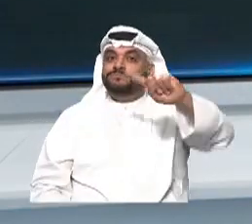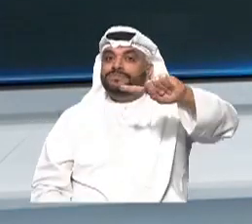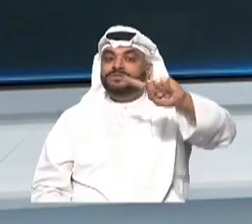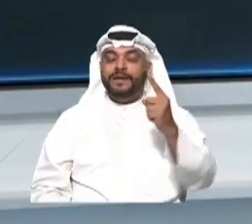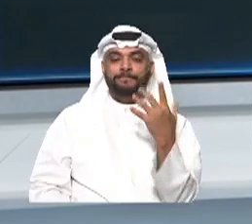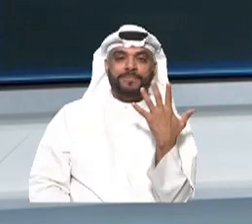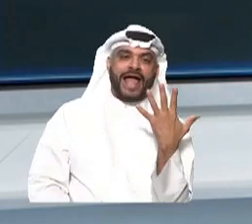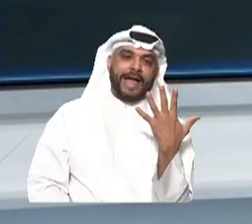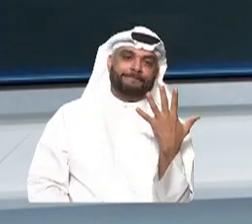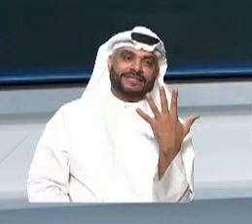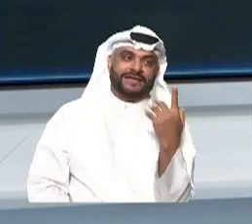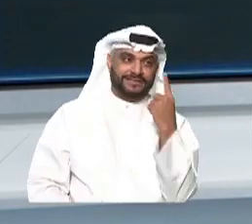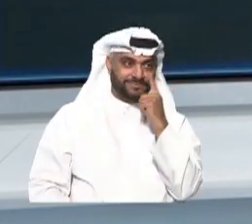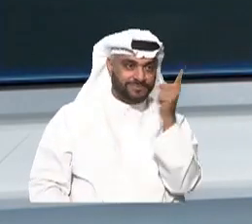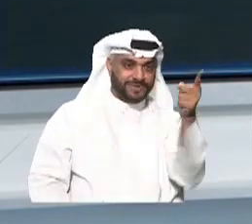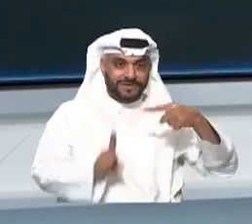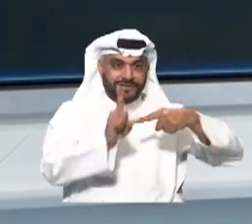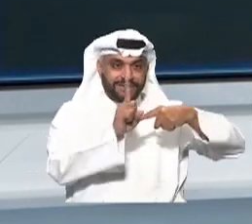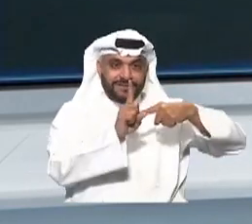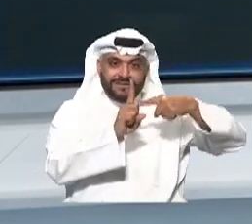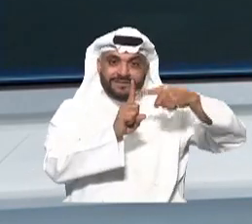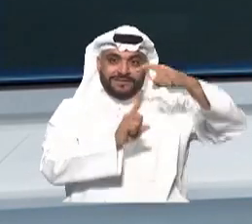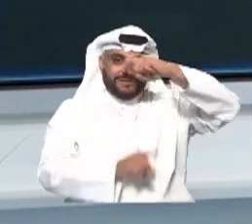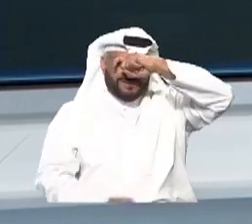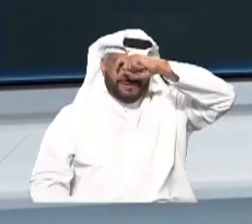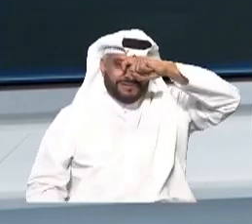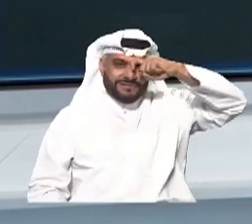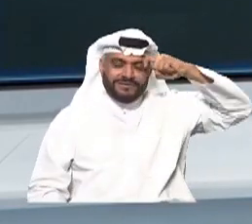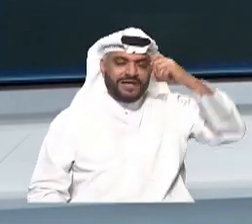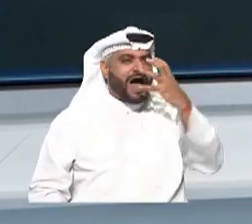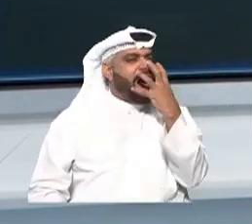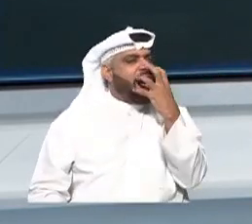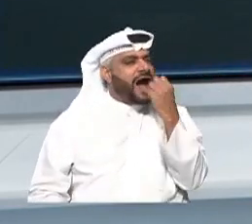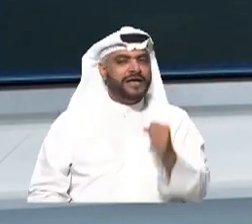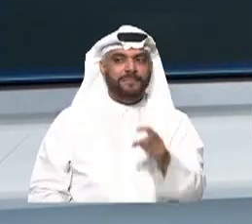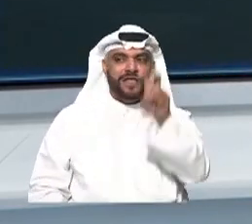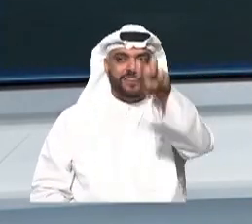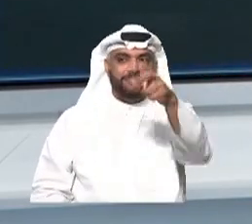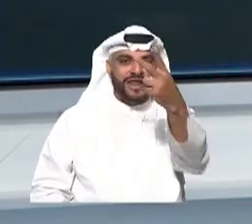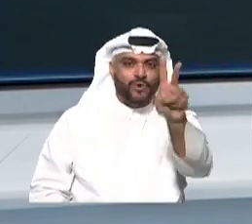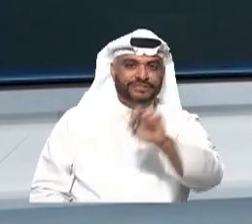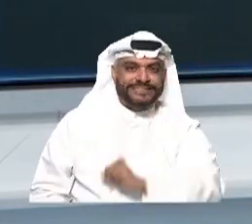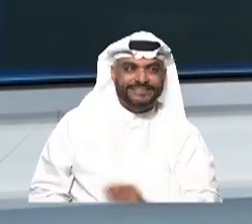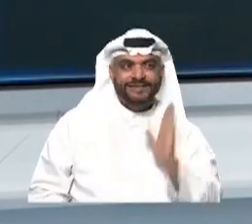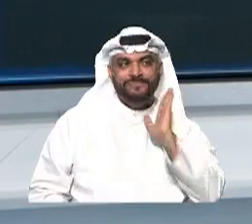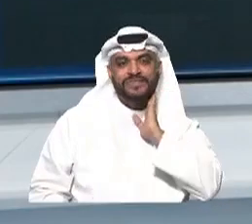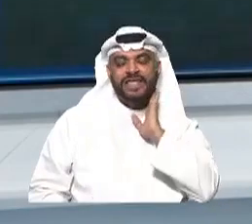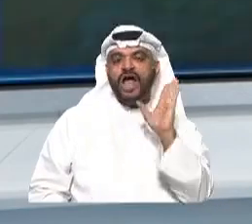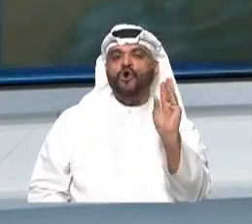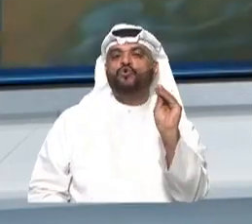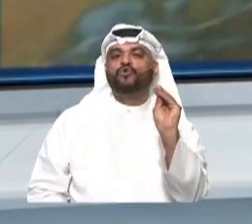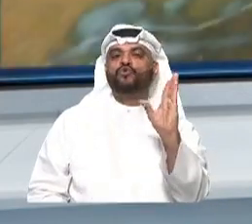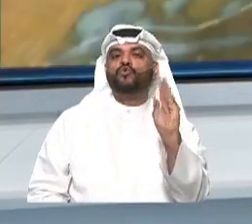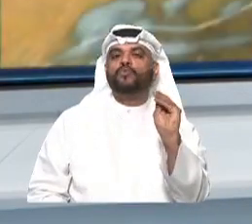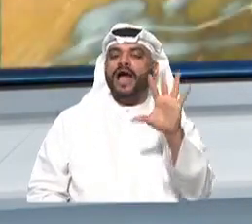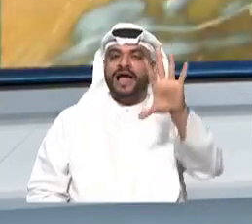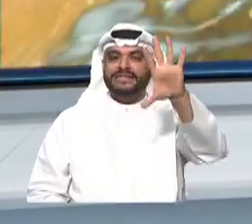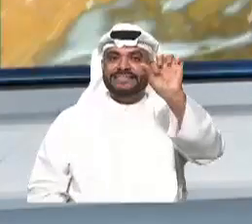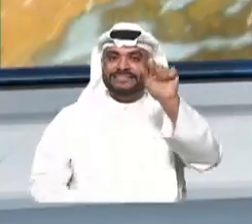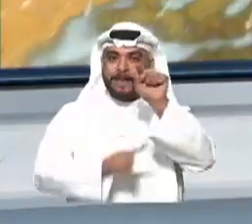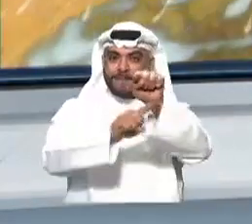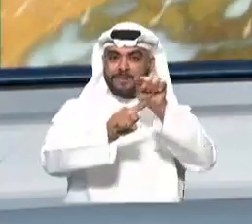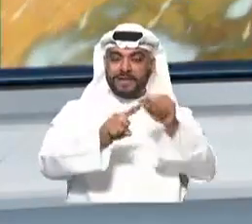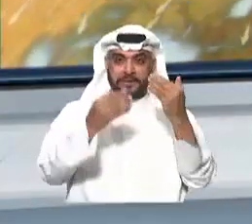درجة الحرارة الحالية 28 درجة مئوية، الرطوبة النسبية 9%، والرؤية الأفقية جيدة